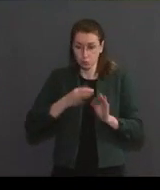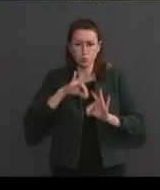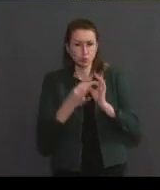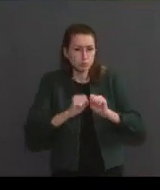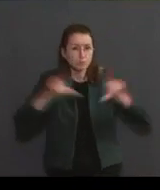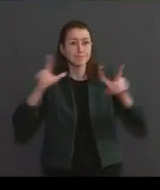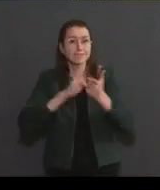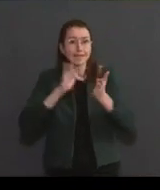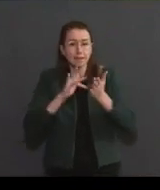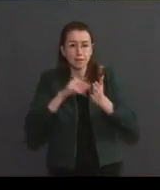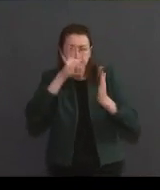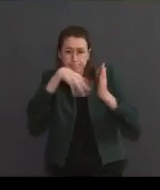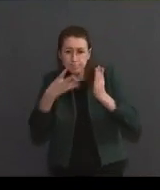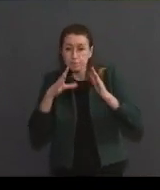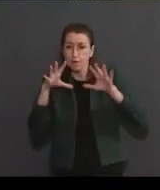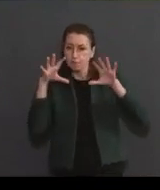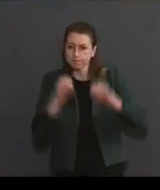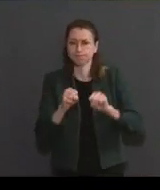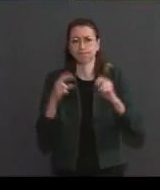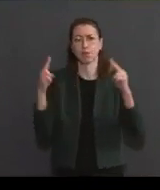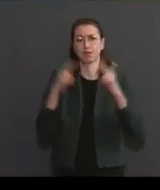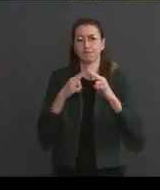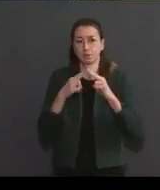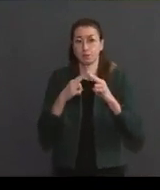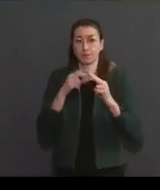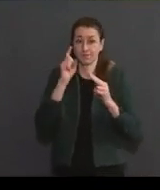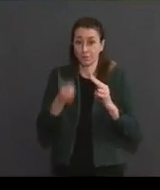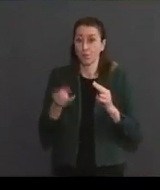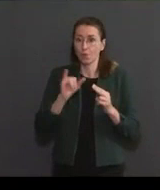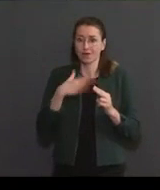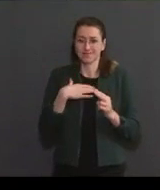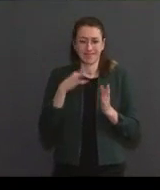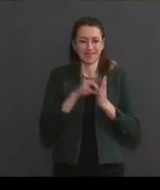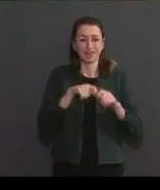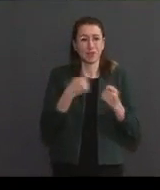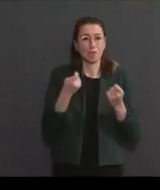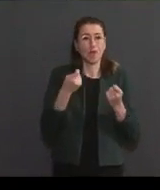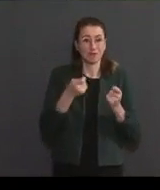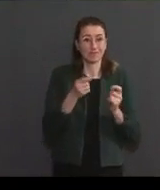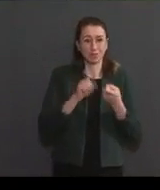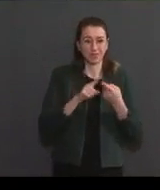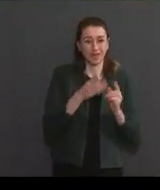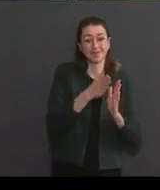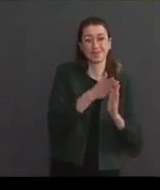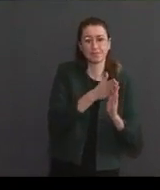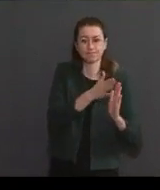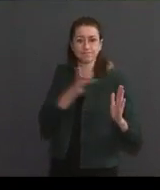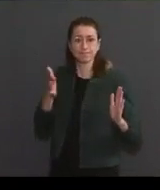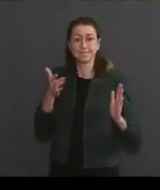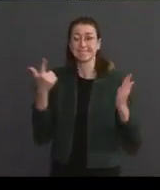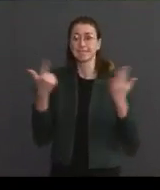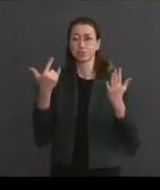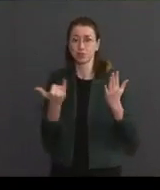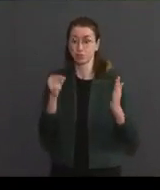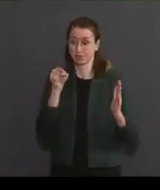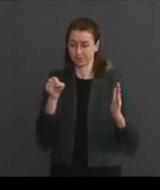7e jour, et on va discuter de ce 7e jour tout de suite, le 7e jour après le dernier contact à haut risque ou après le